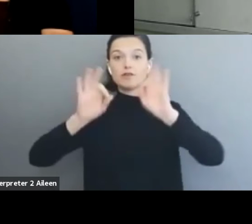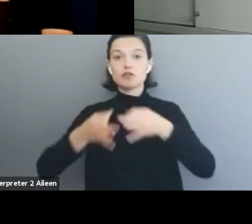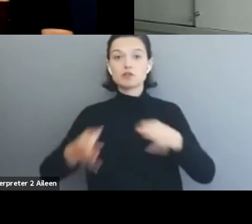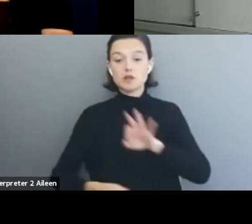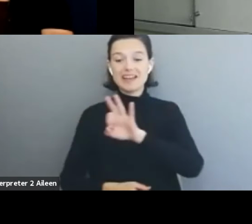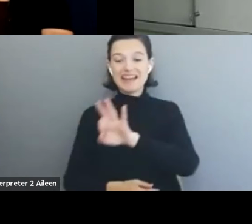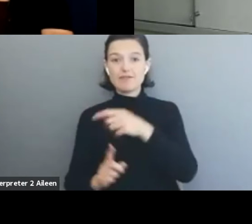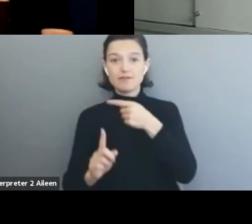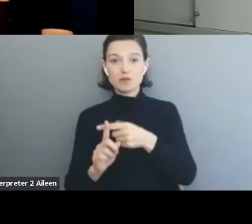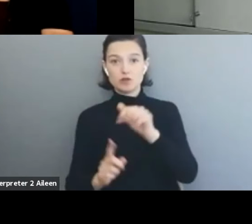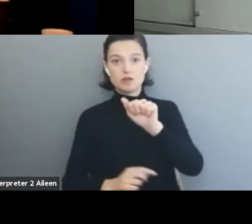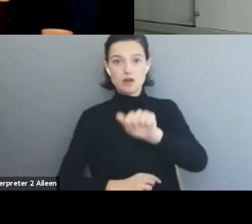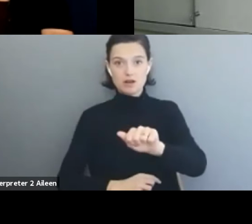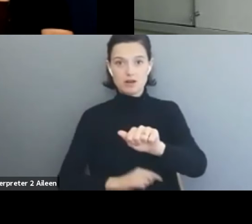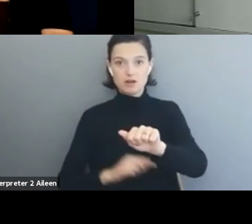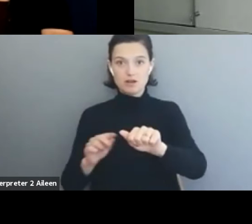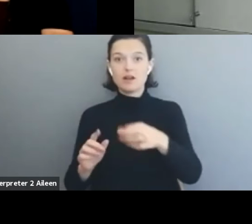und Antworten.